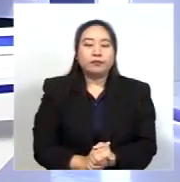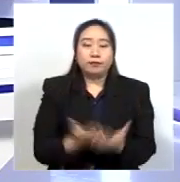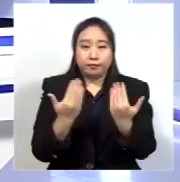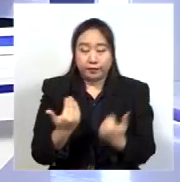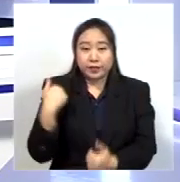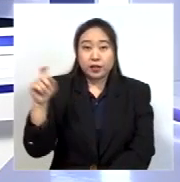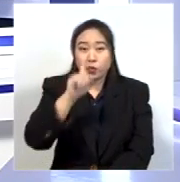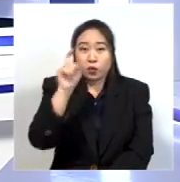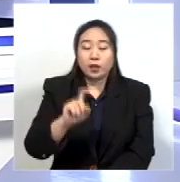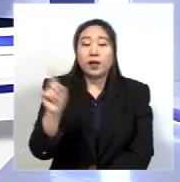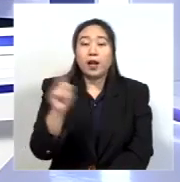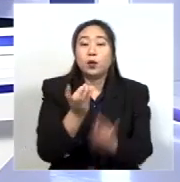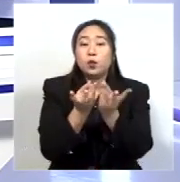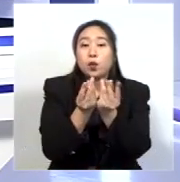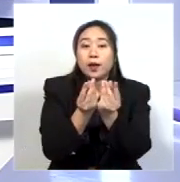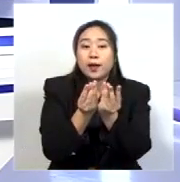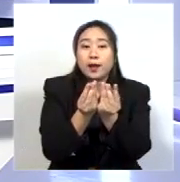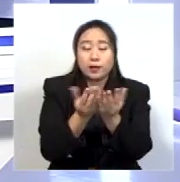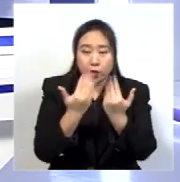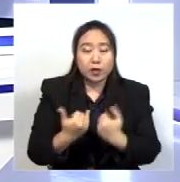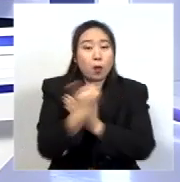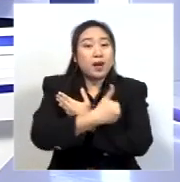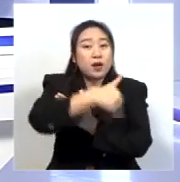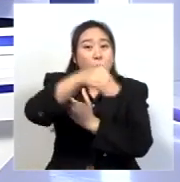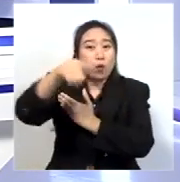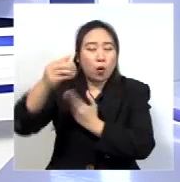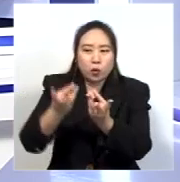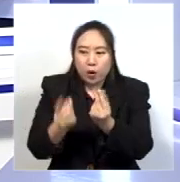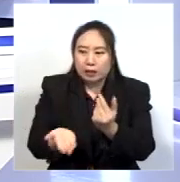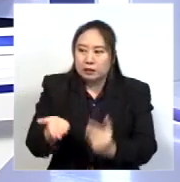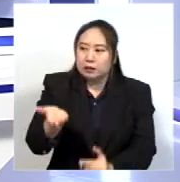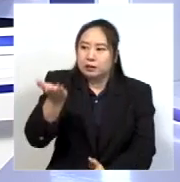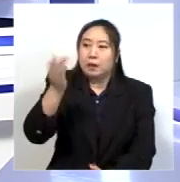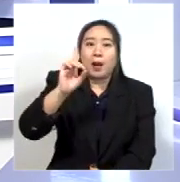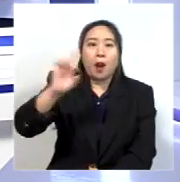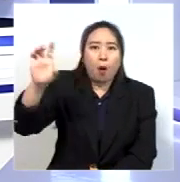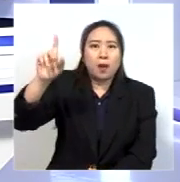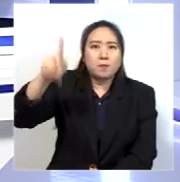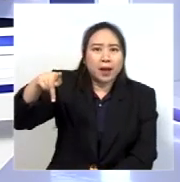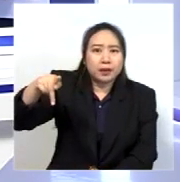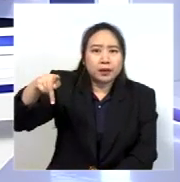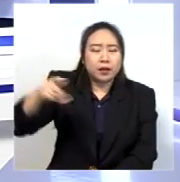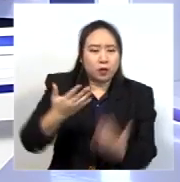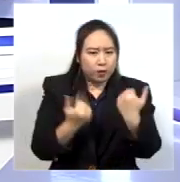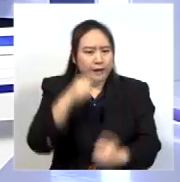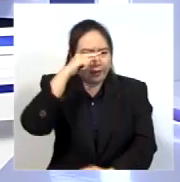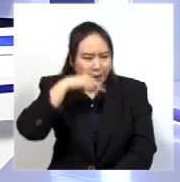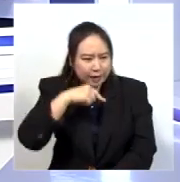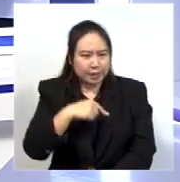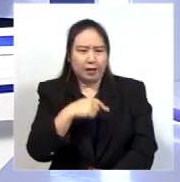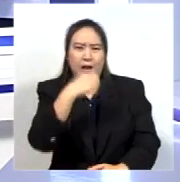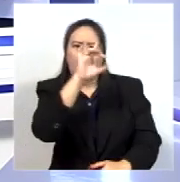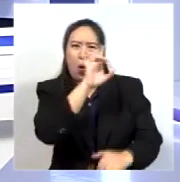ส่วนอีกหนึ่งข้อสงสัยนั่นก็คือเรื่องของตัวเลขบอกว่าเอ๊ะตัวเลขของต่างประเทศเขาขึ้นเงินไปเป็นหลักร้อยหลักพันบ้างแล้วของเร